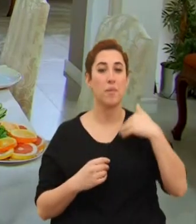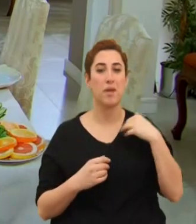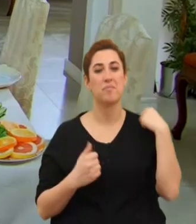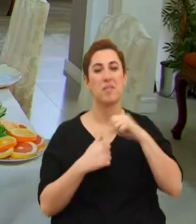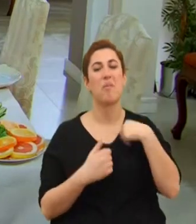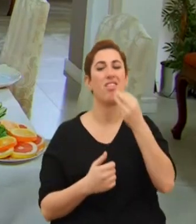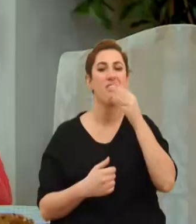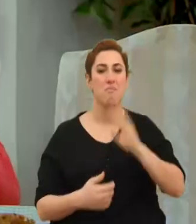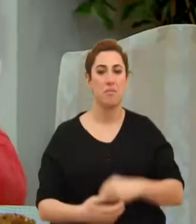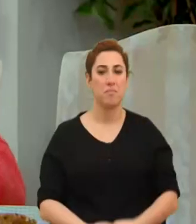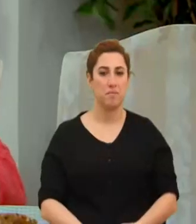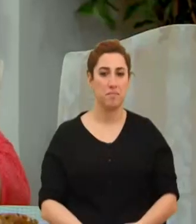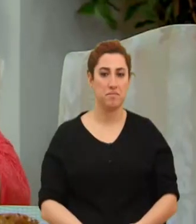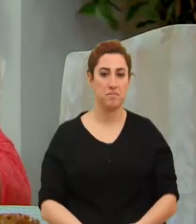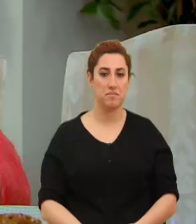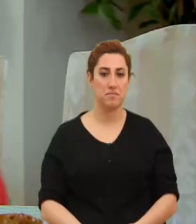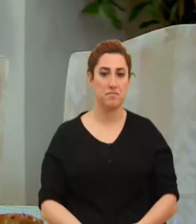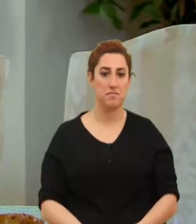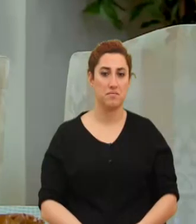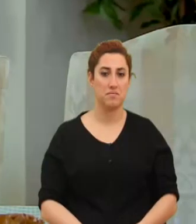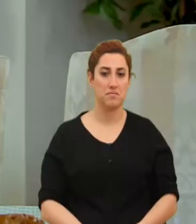bir daha, ben de yemem.